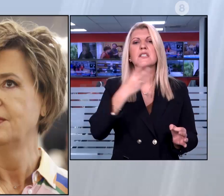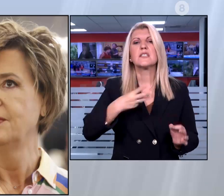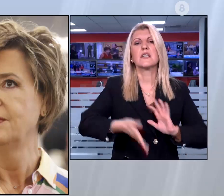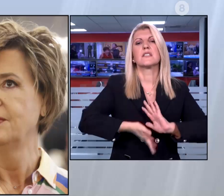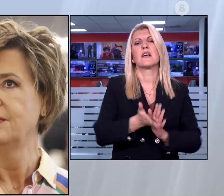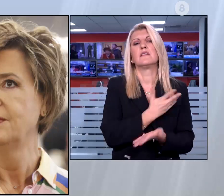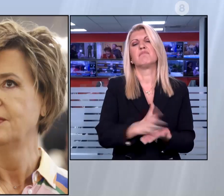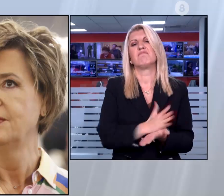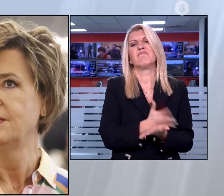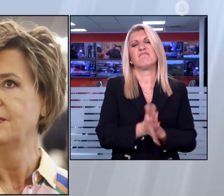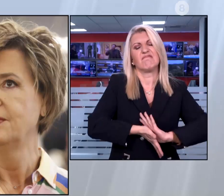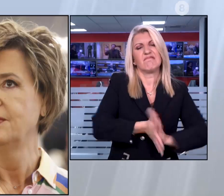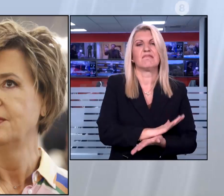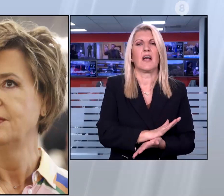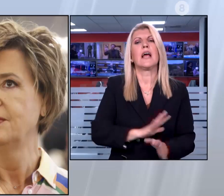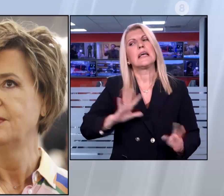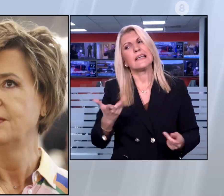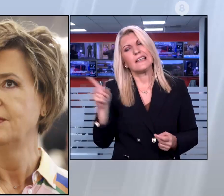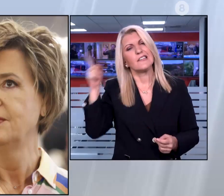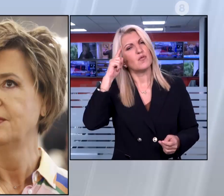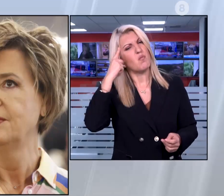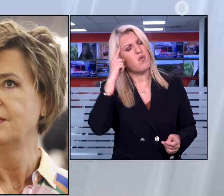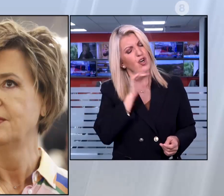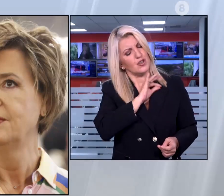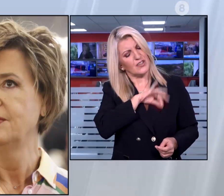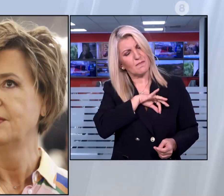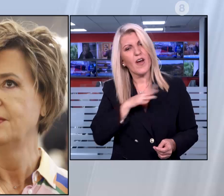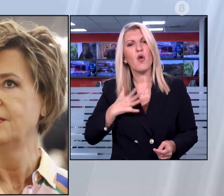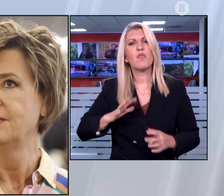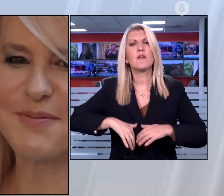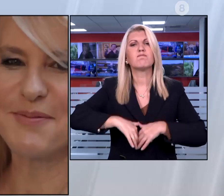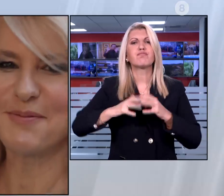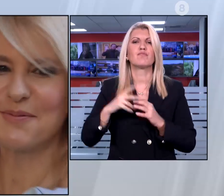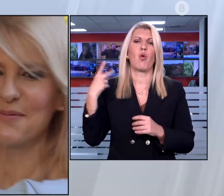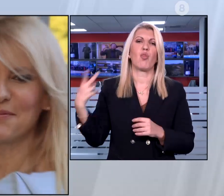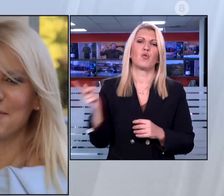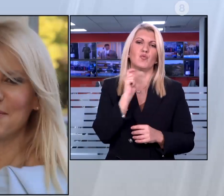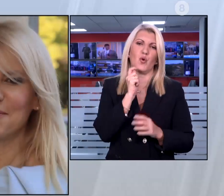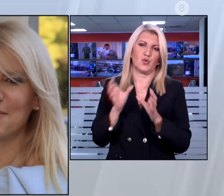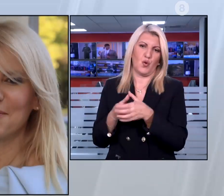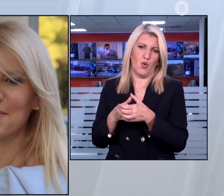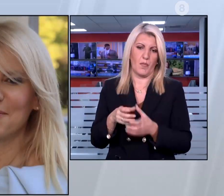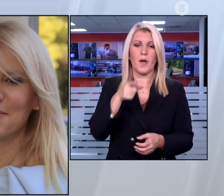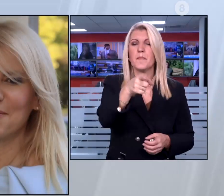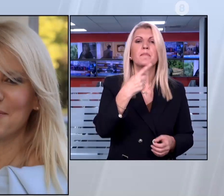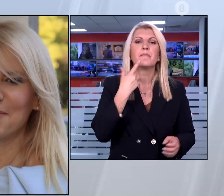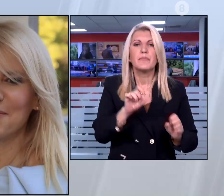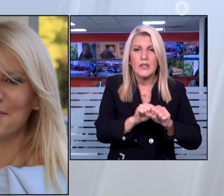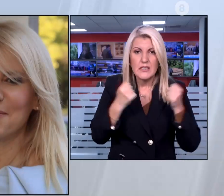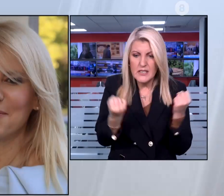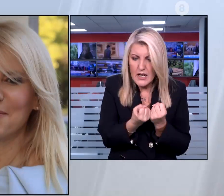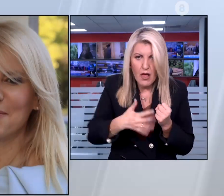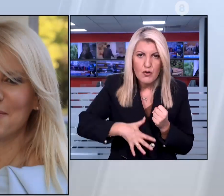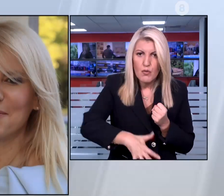Plan B μέσω της πλατφόρμας για το δικό του κόμμα. Ο ΣΥΡΙΖΑ οφείλει να αμυνθεί στην επίθεση. Το συνέδριο είναι στον αέρα. Γιατί δεν